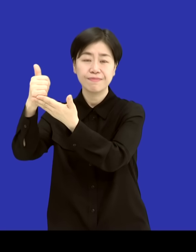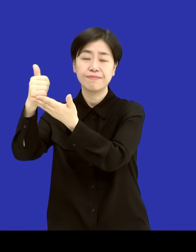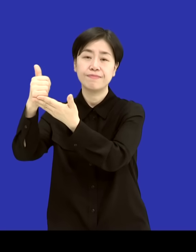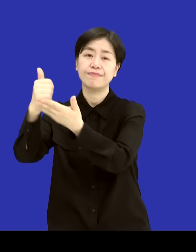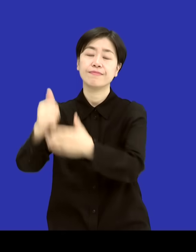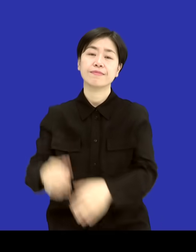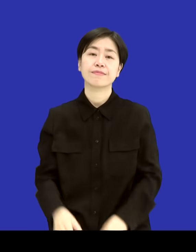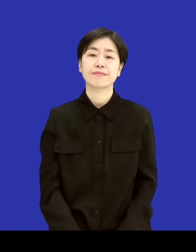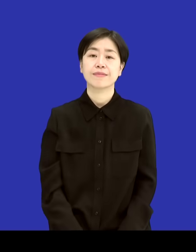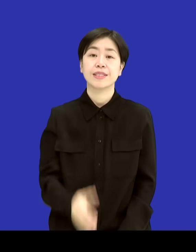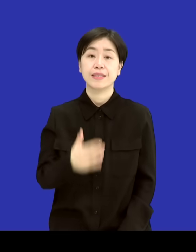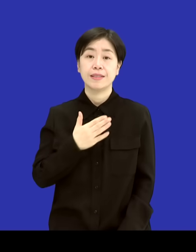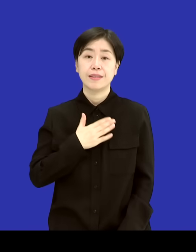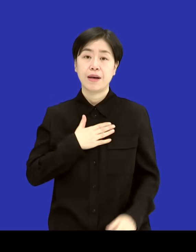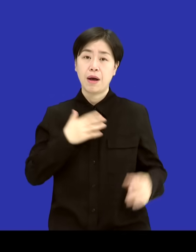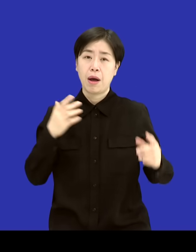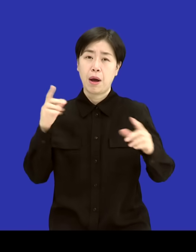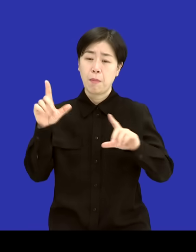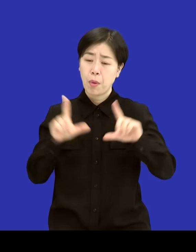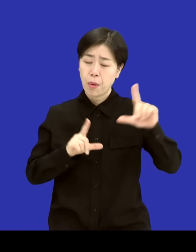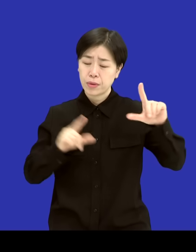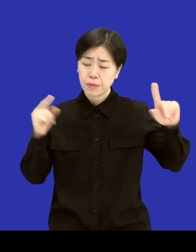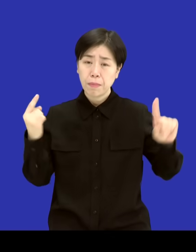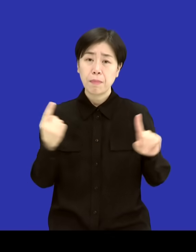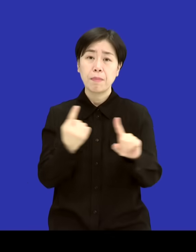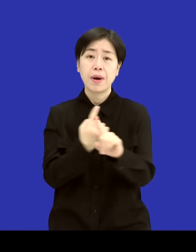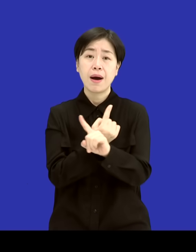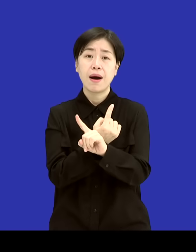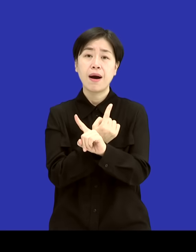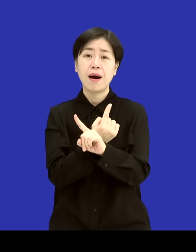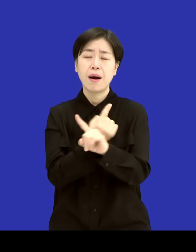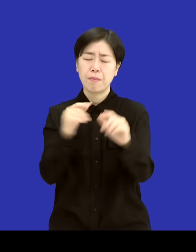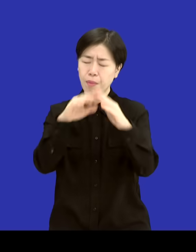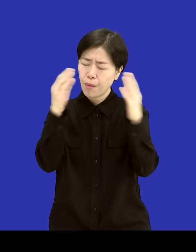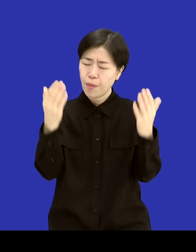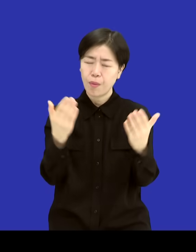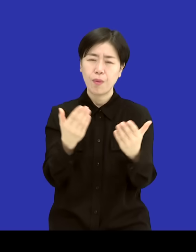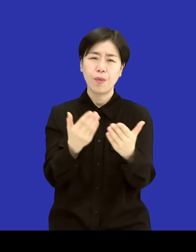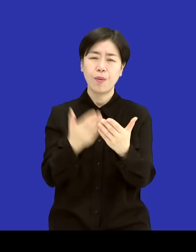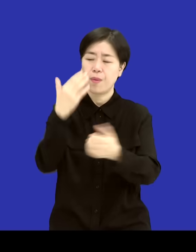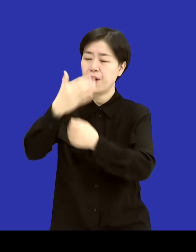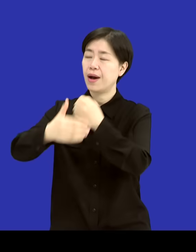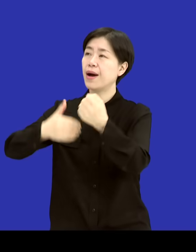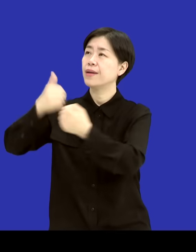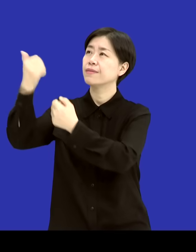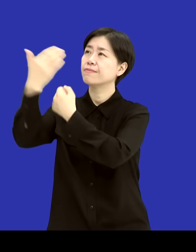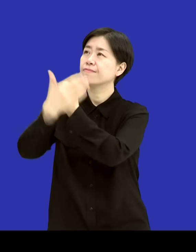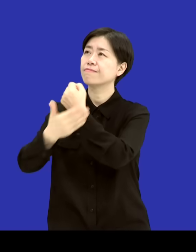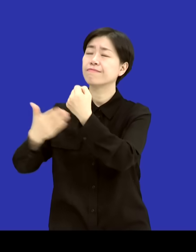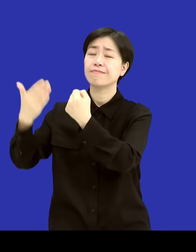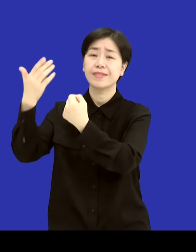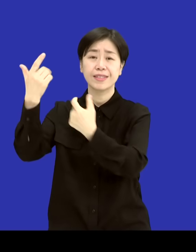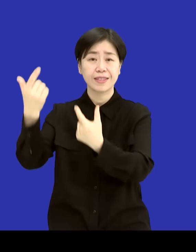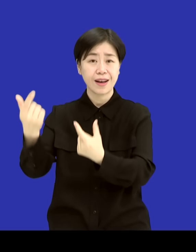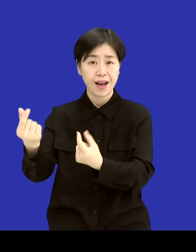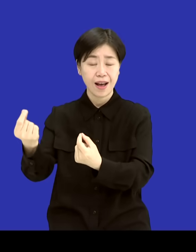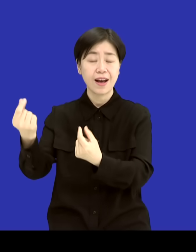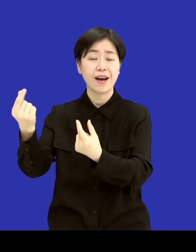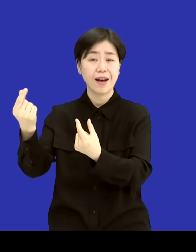하나님 나의 나 된 것은 다 하나님